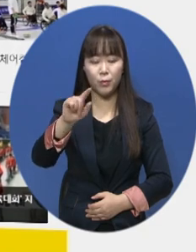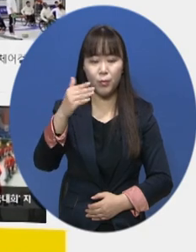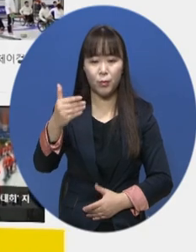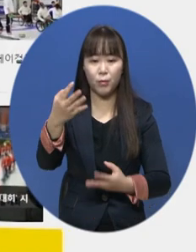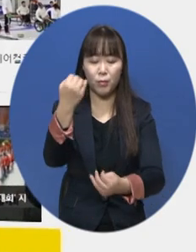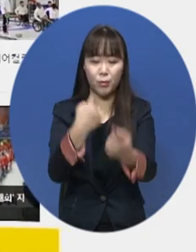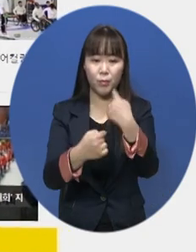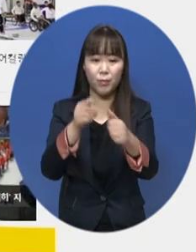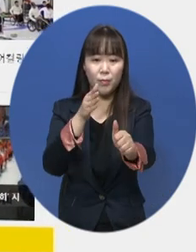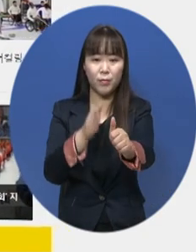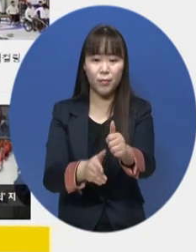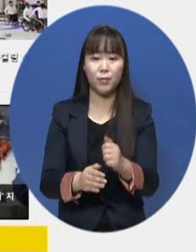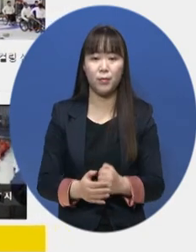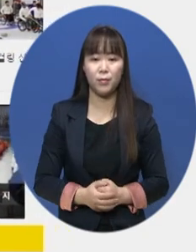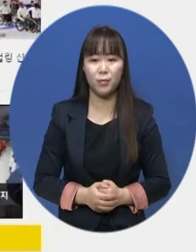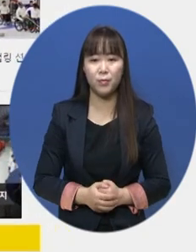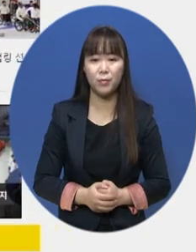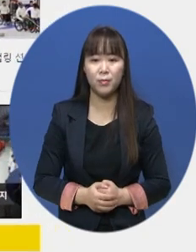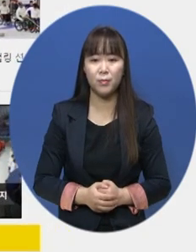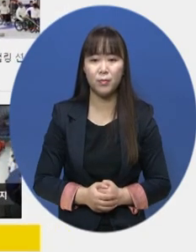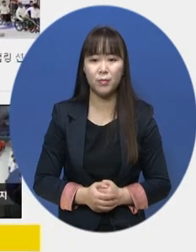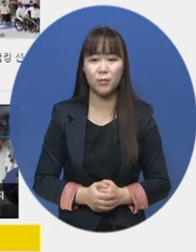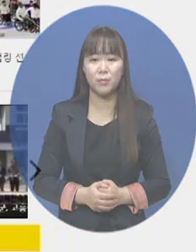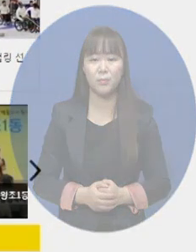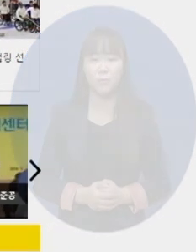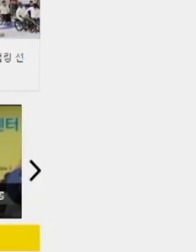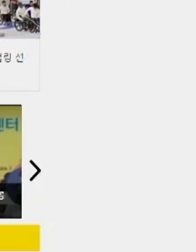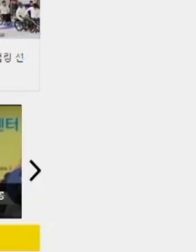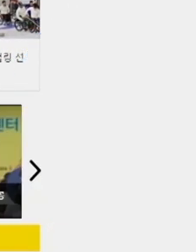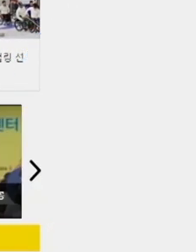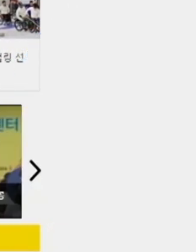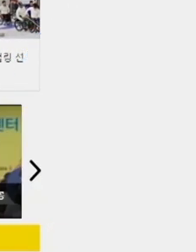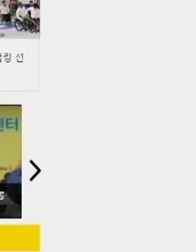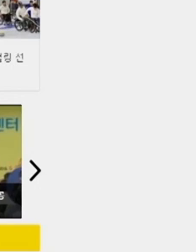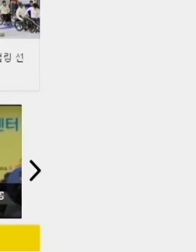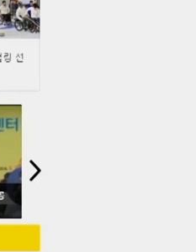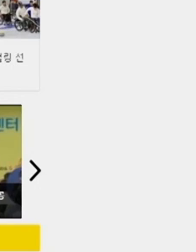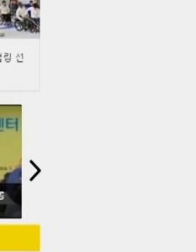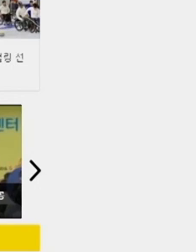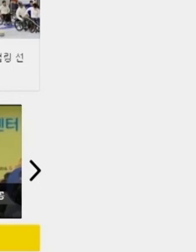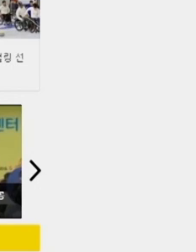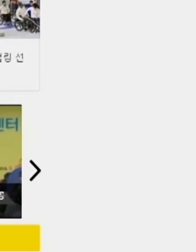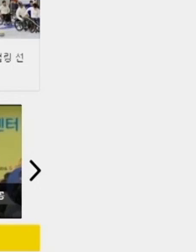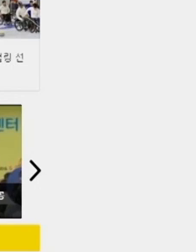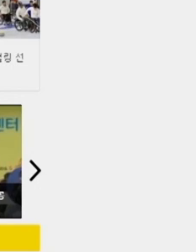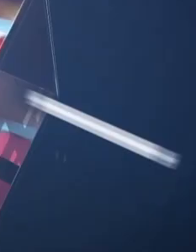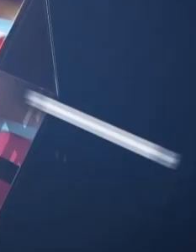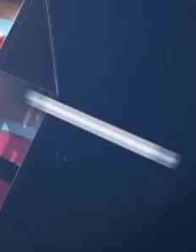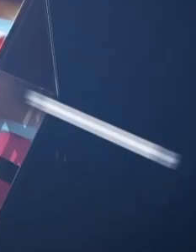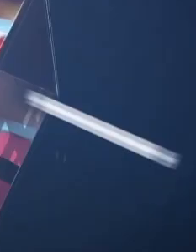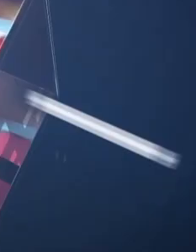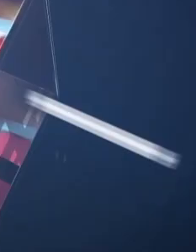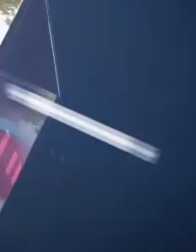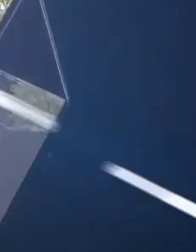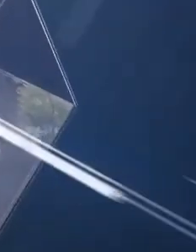전화번호 02-2655-9519로 많은 제보 바랍니다.